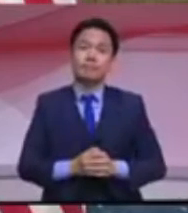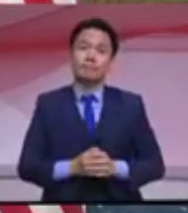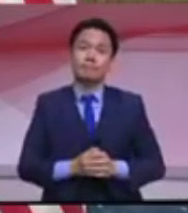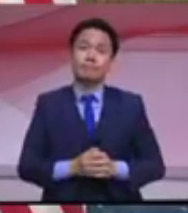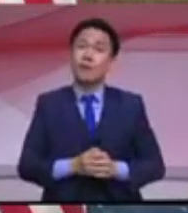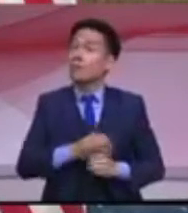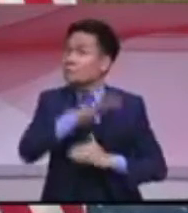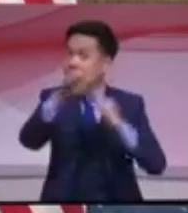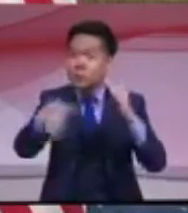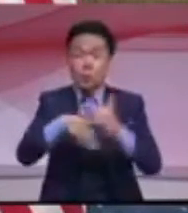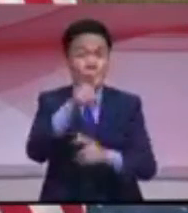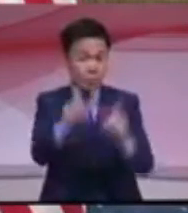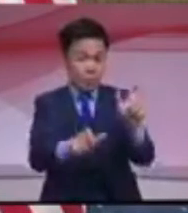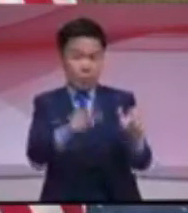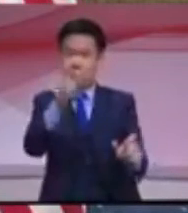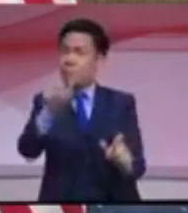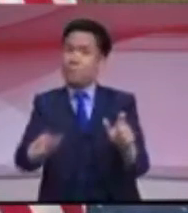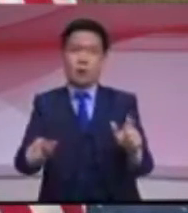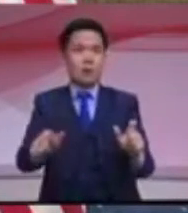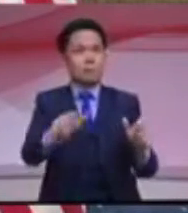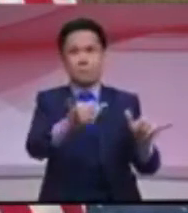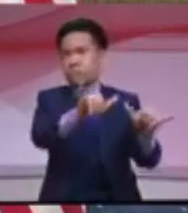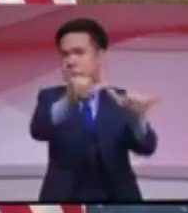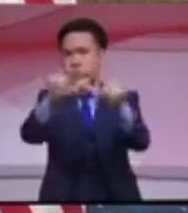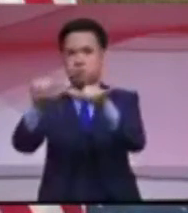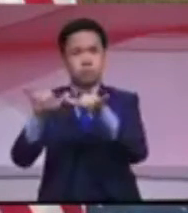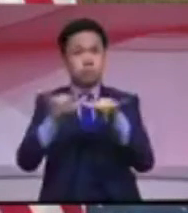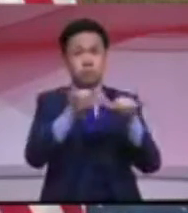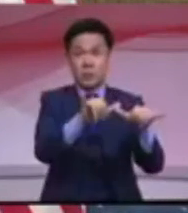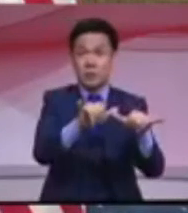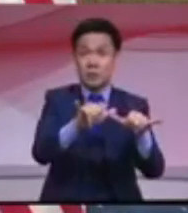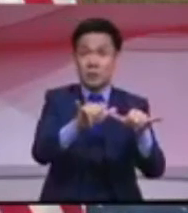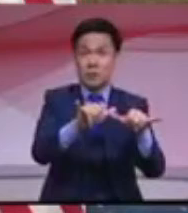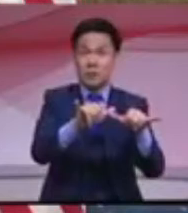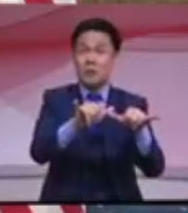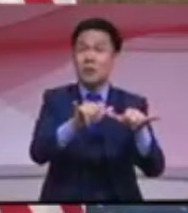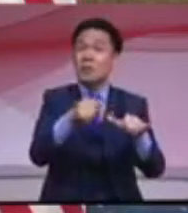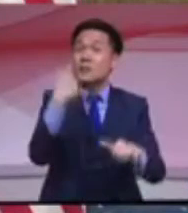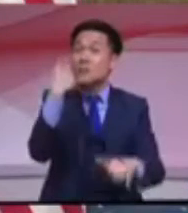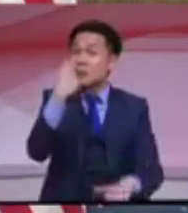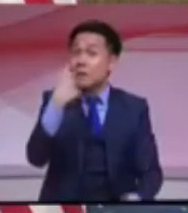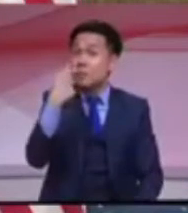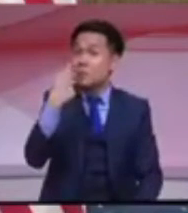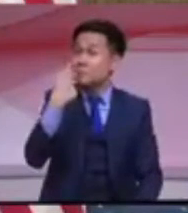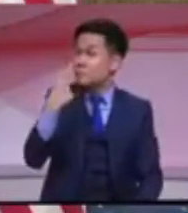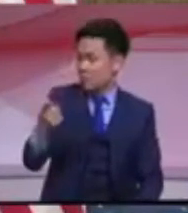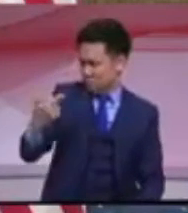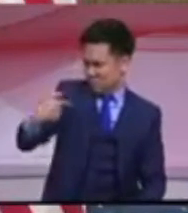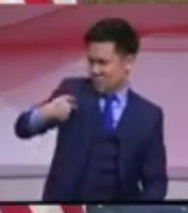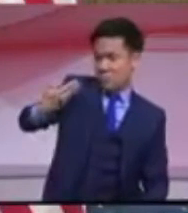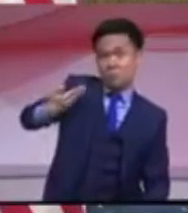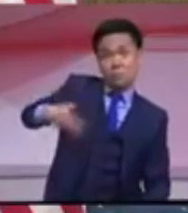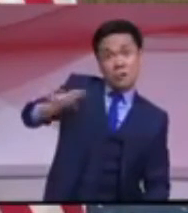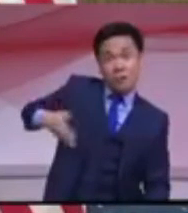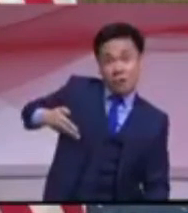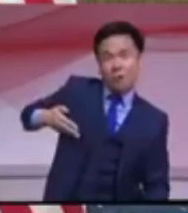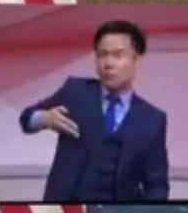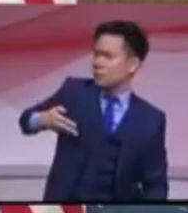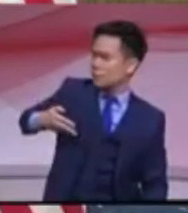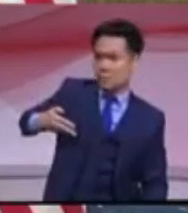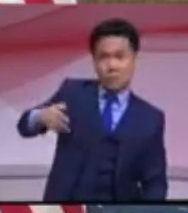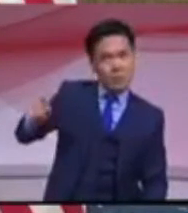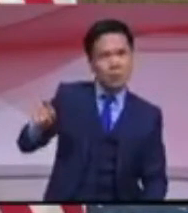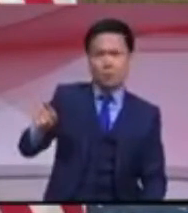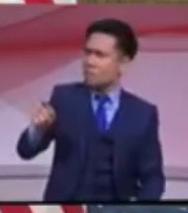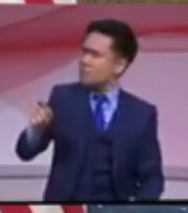siapa dikecualikan kepada peraturan ini dan mana-mana individu yang melanggarnya akan dikenakan